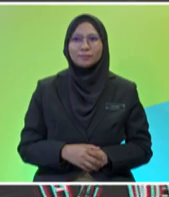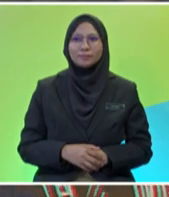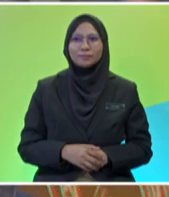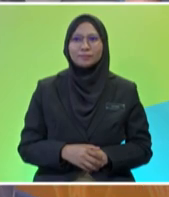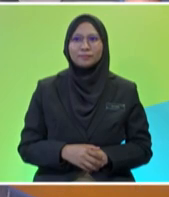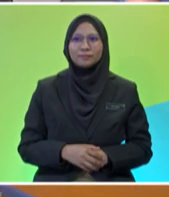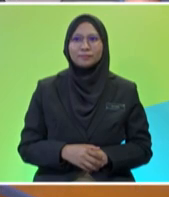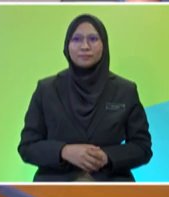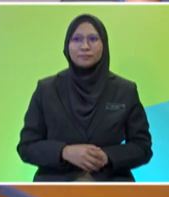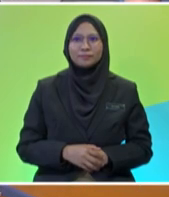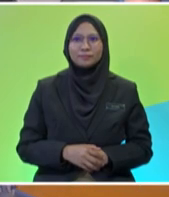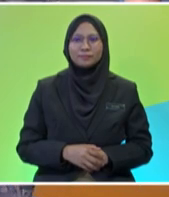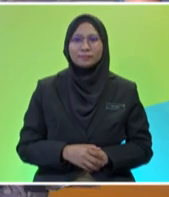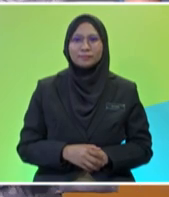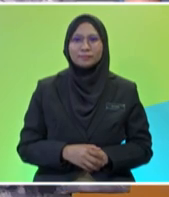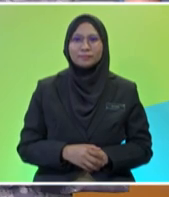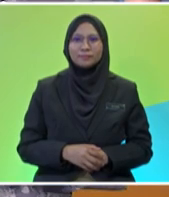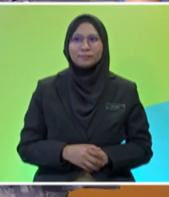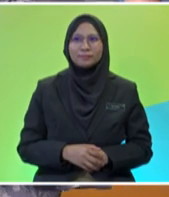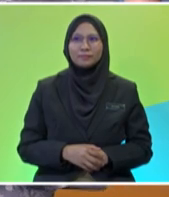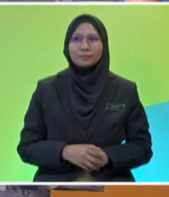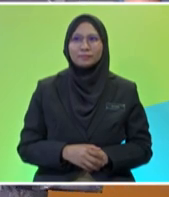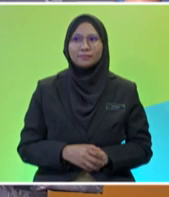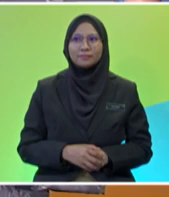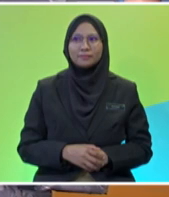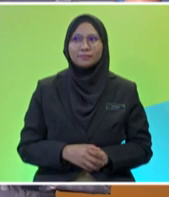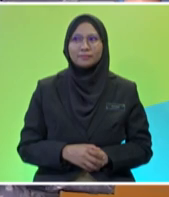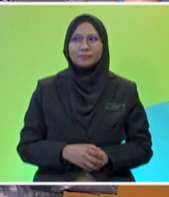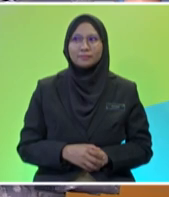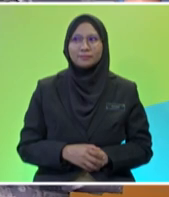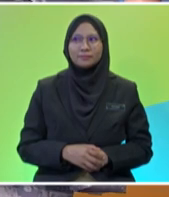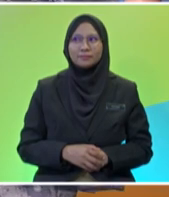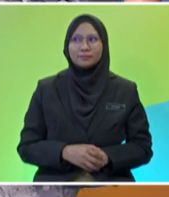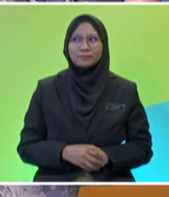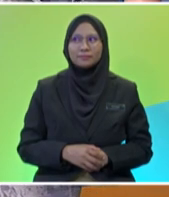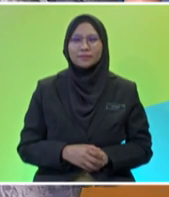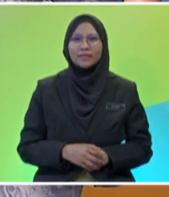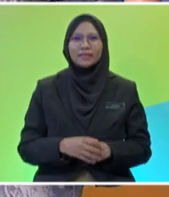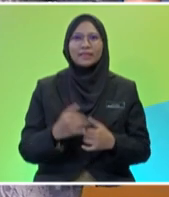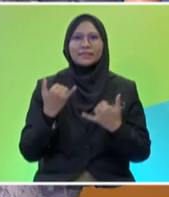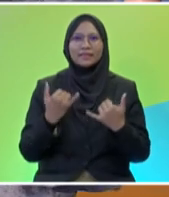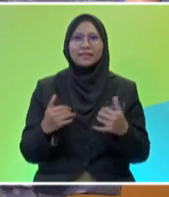menggunakan kaidah ini juga oke coba kumpulan